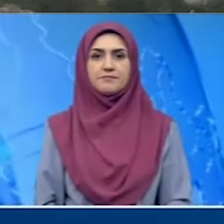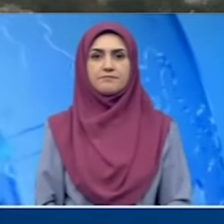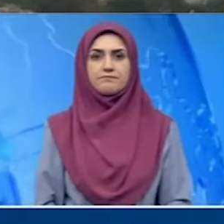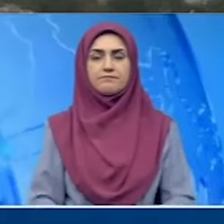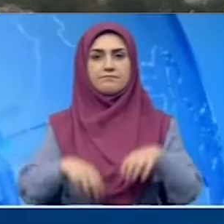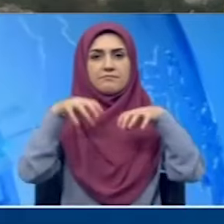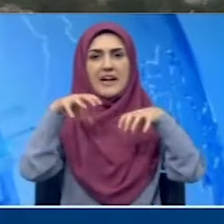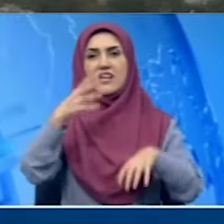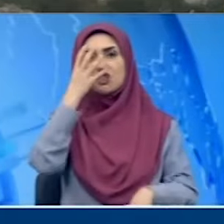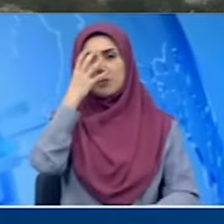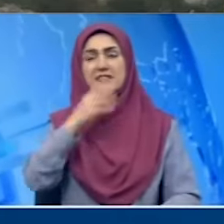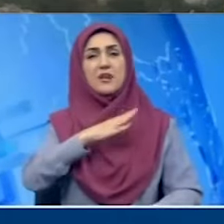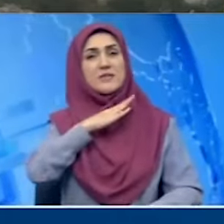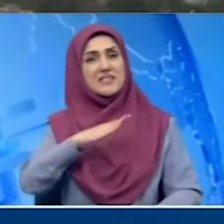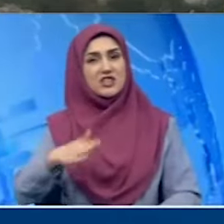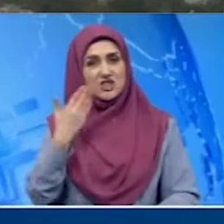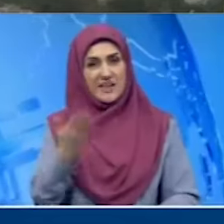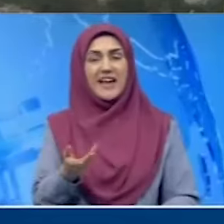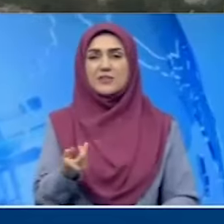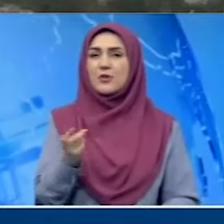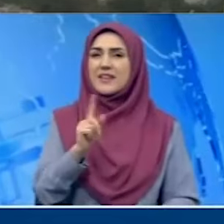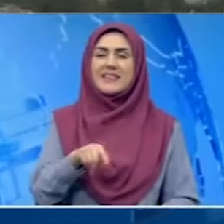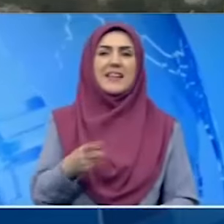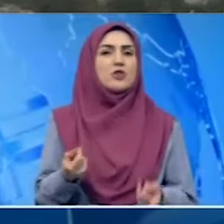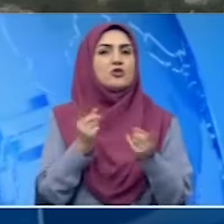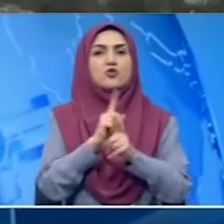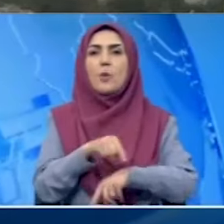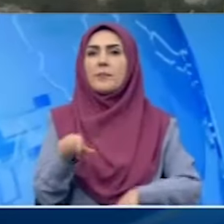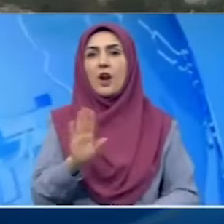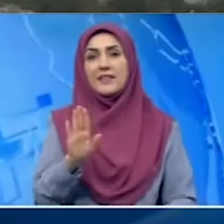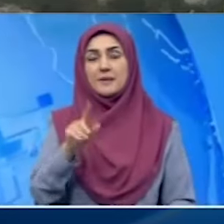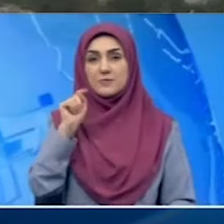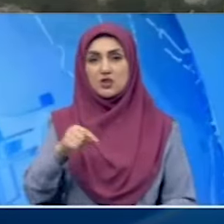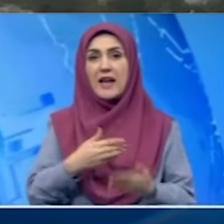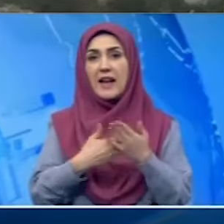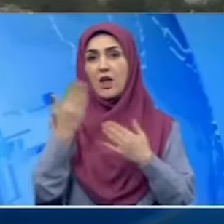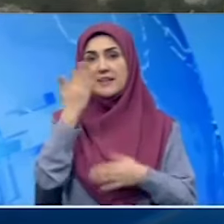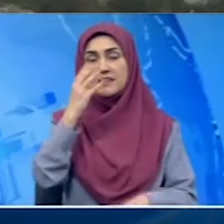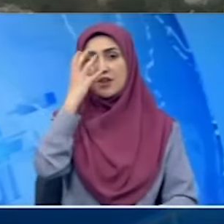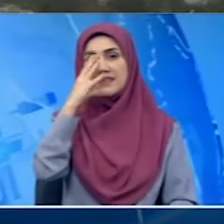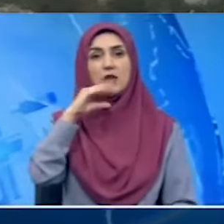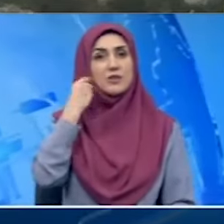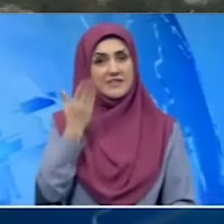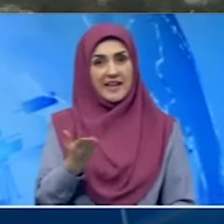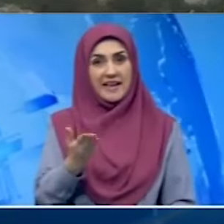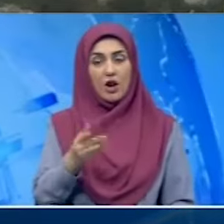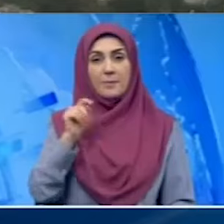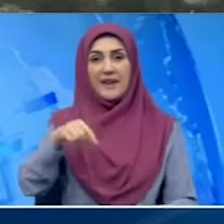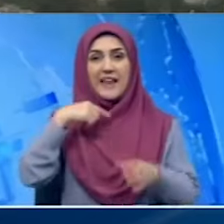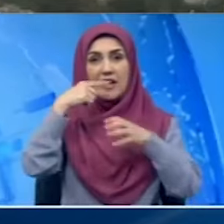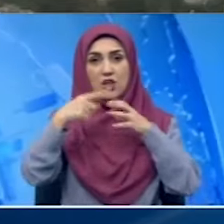روز آغاز عملیات طوفان الاقصا نوشته شکست وحشتناک 7 اکتبر همچنان همراه اسرائیل